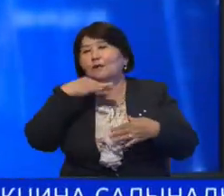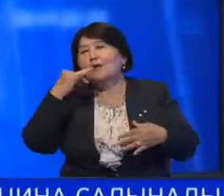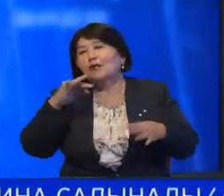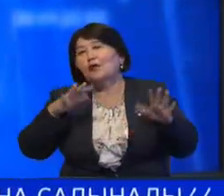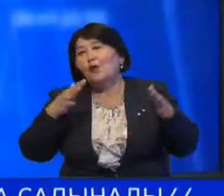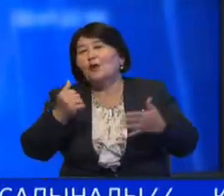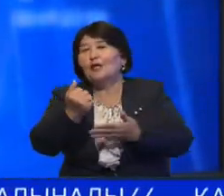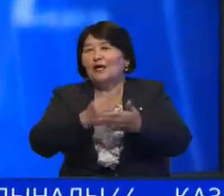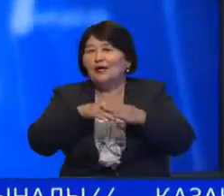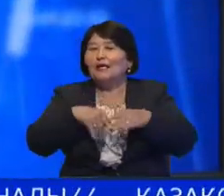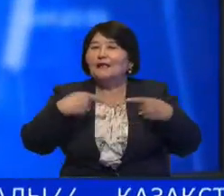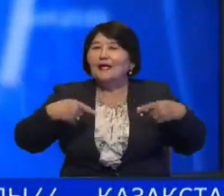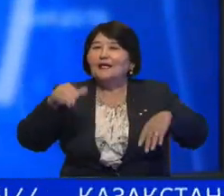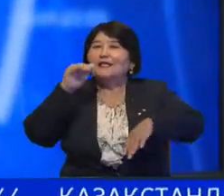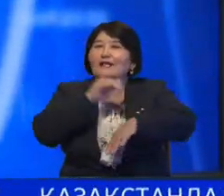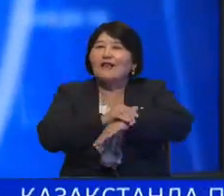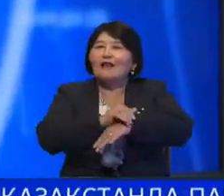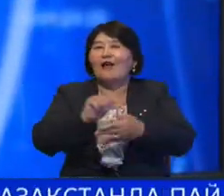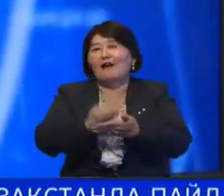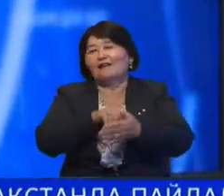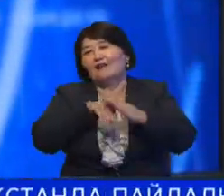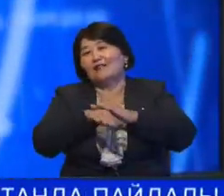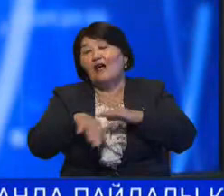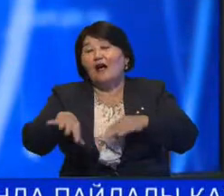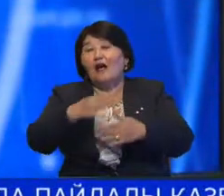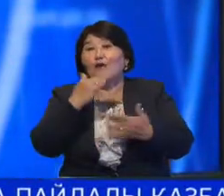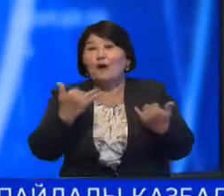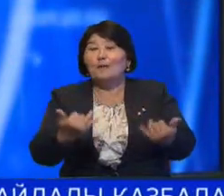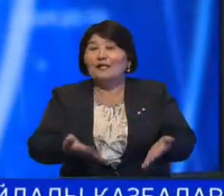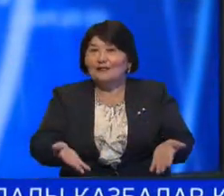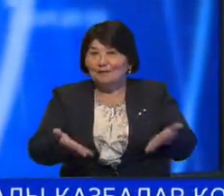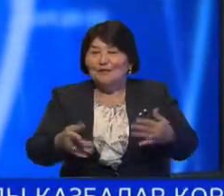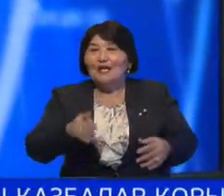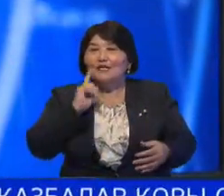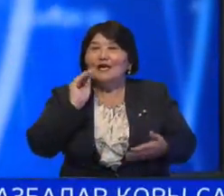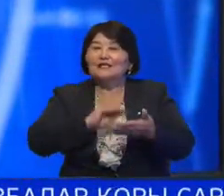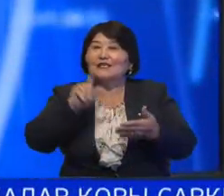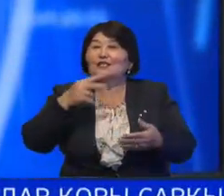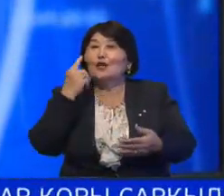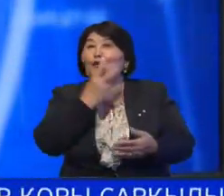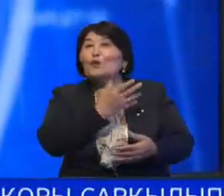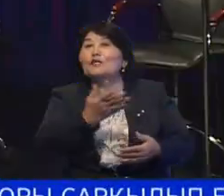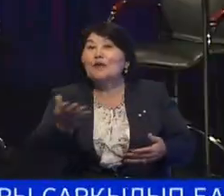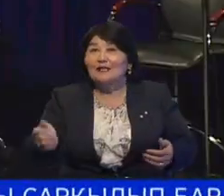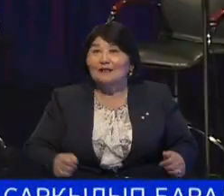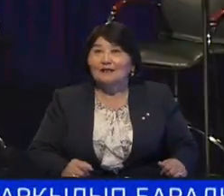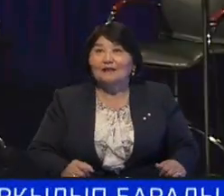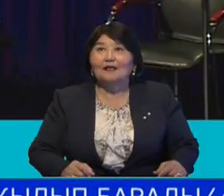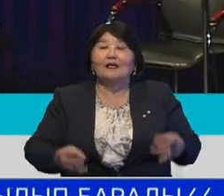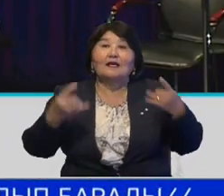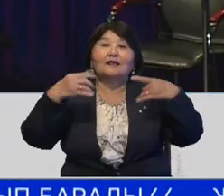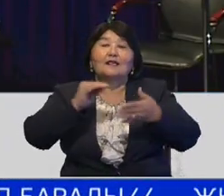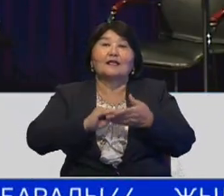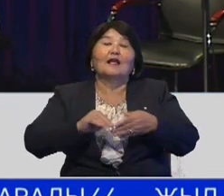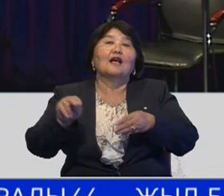оқиғалар қатталып, дәйекті деректер сақталды. Ал аймақ айнасының бүгінгі бейнесін жас тілшінің көзімен. Телеарна